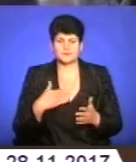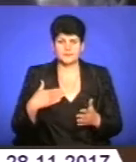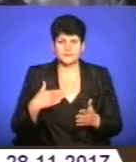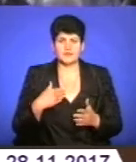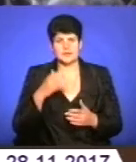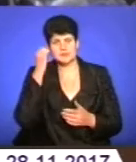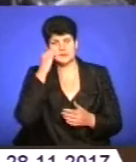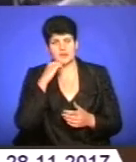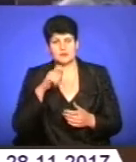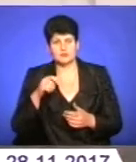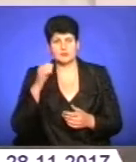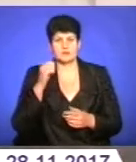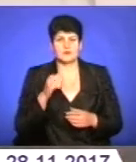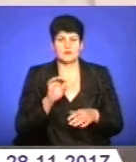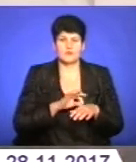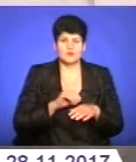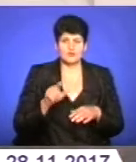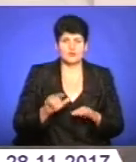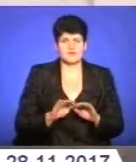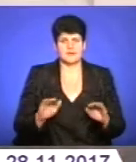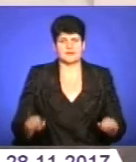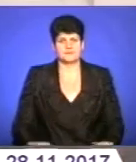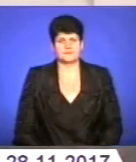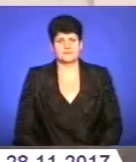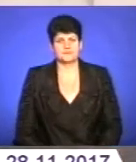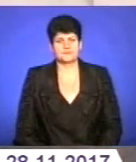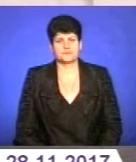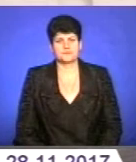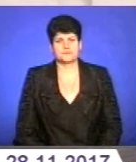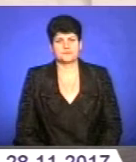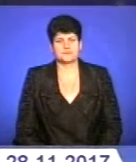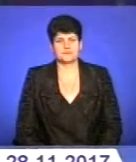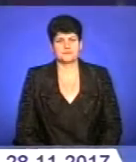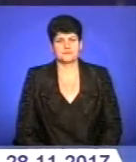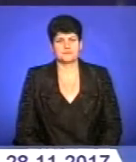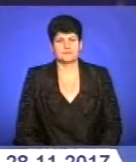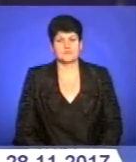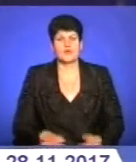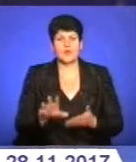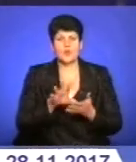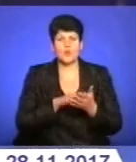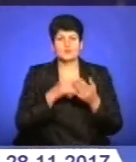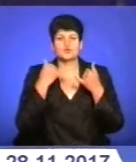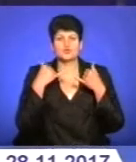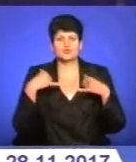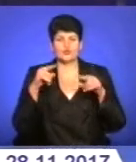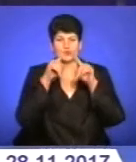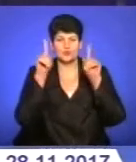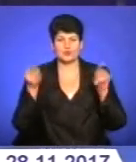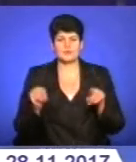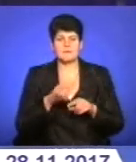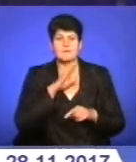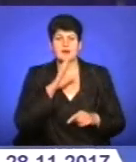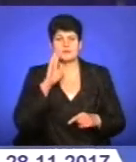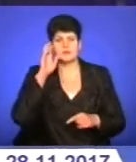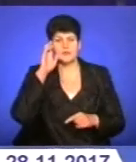хворим людям, а також дітям. Анастасія Чичко, Оксана Галіяш, Вісті ТТБ. Копія чудотворної ікони Матері Божої